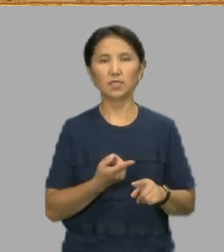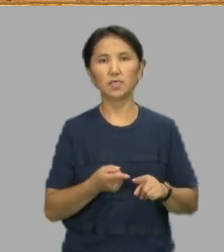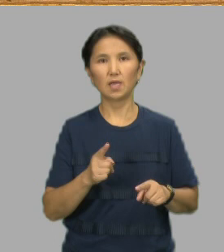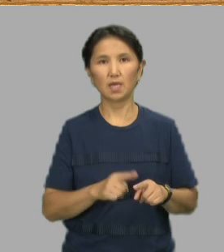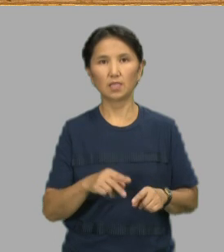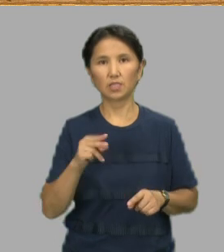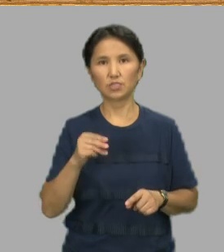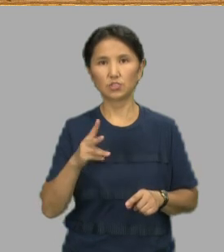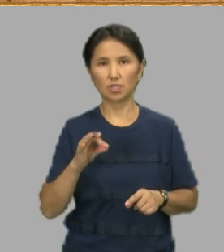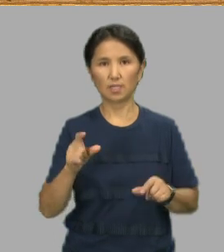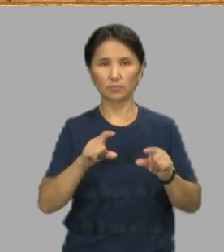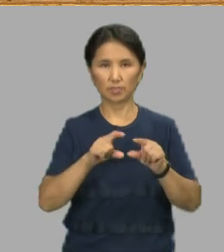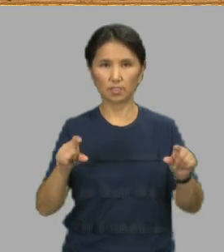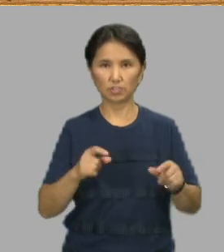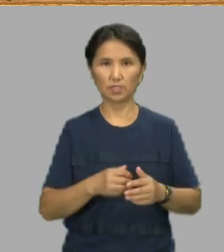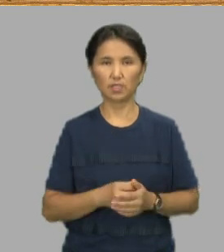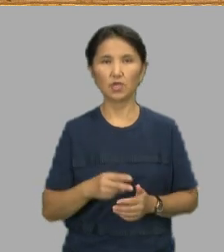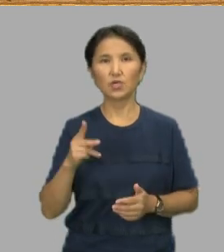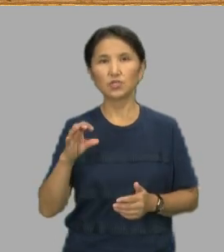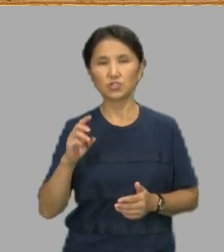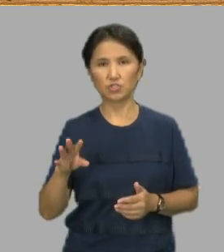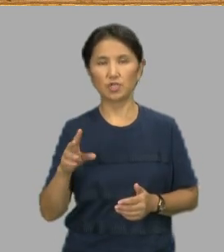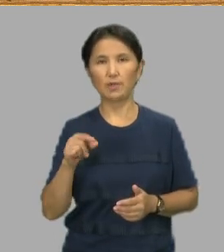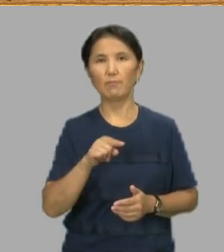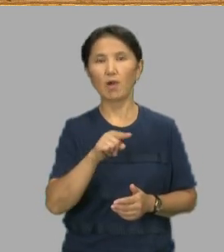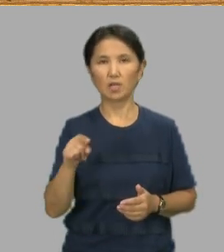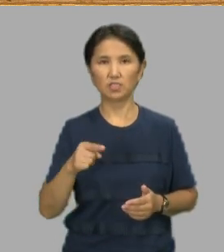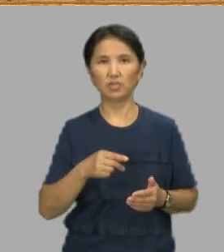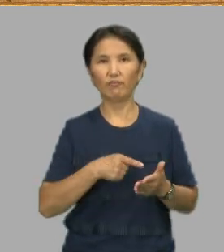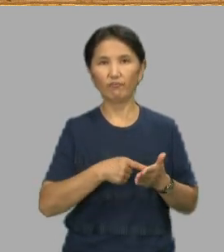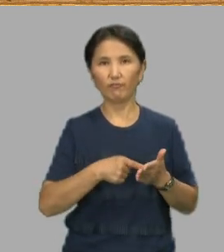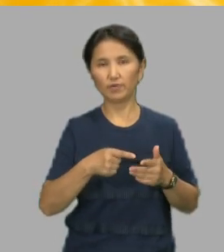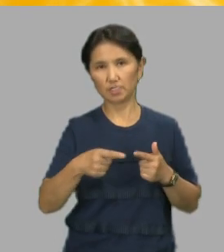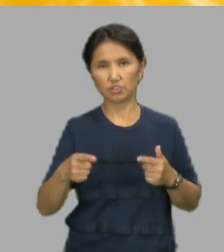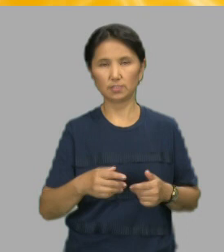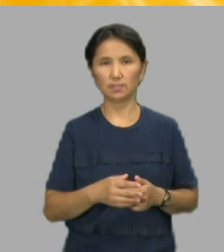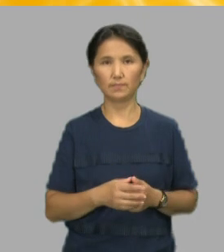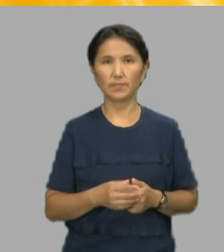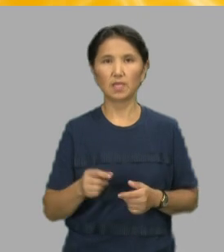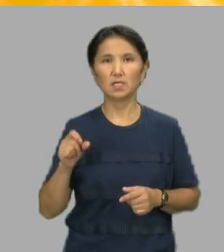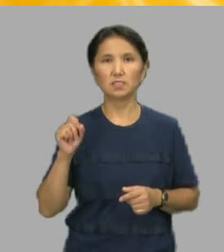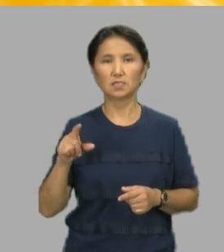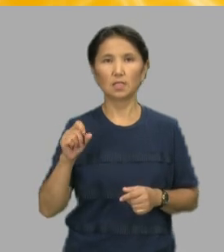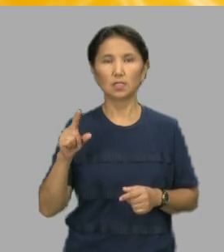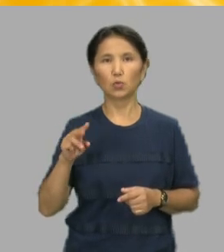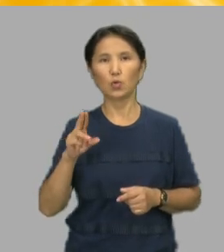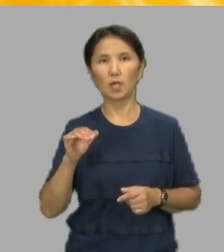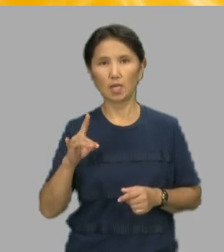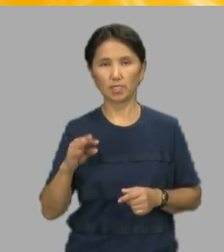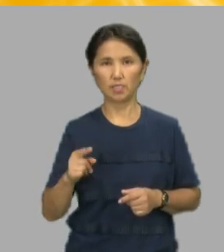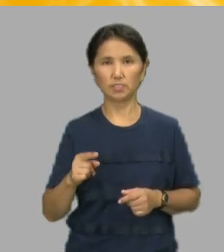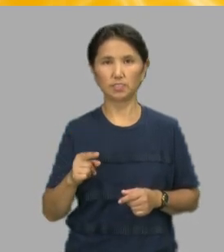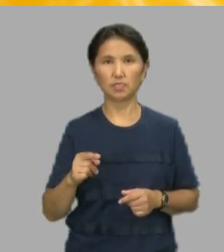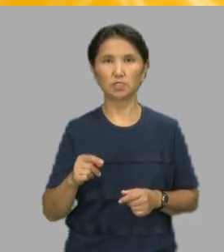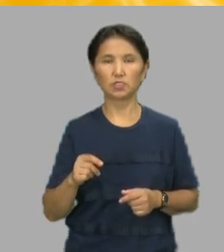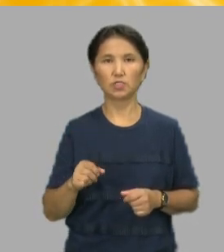Какие это члены предложения? Чем они выражены? В золотой карете,